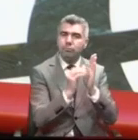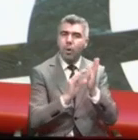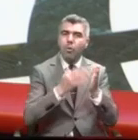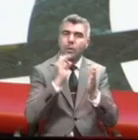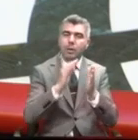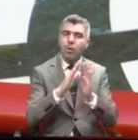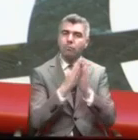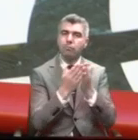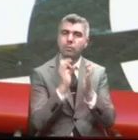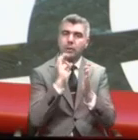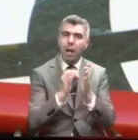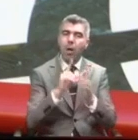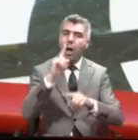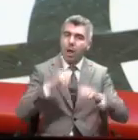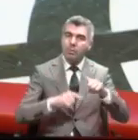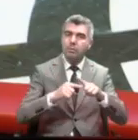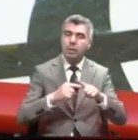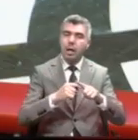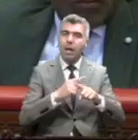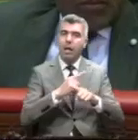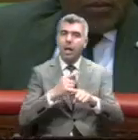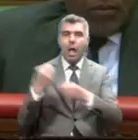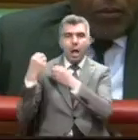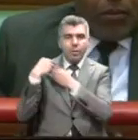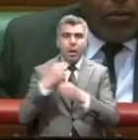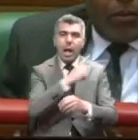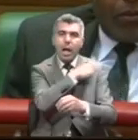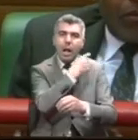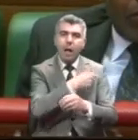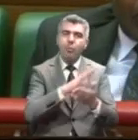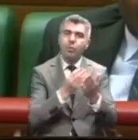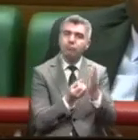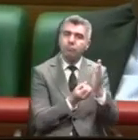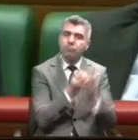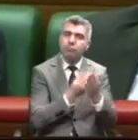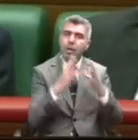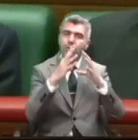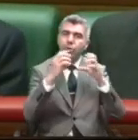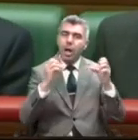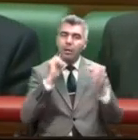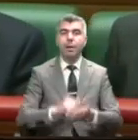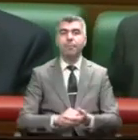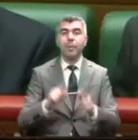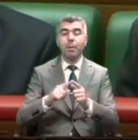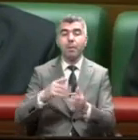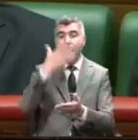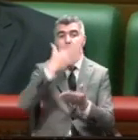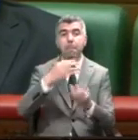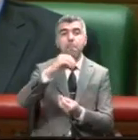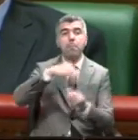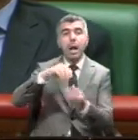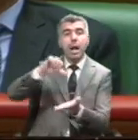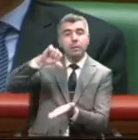ومطوي افعال ولا تفعال وستوزع على جميع الحجاج العمل بمبادره طريق مكه بمطار الدار البيضاء